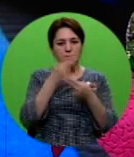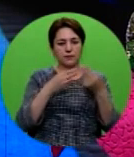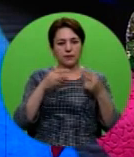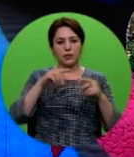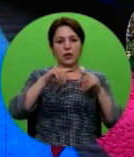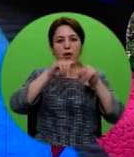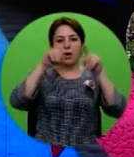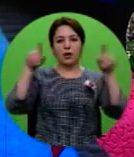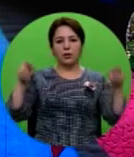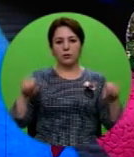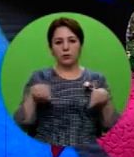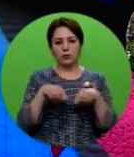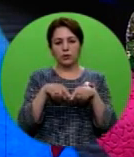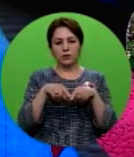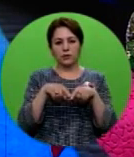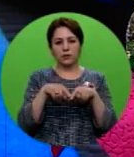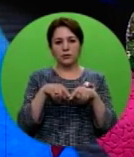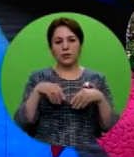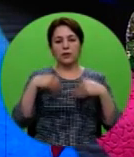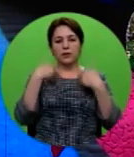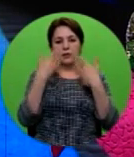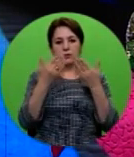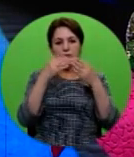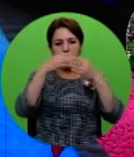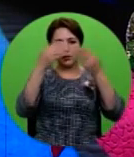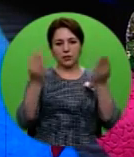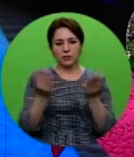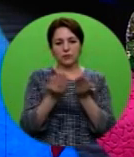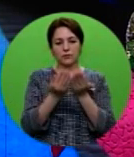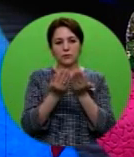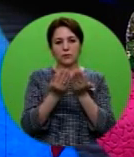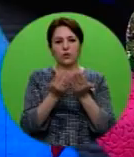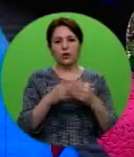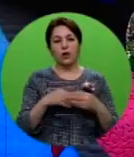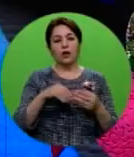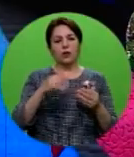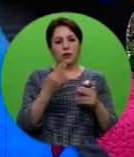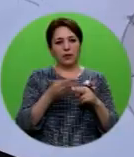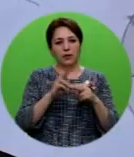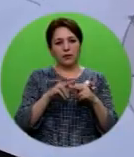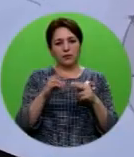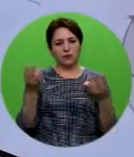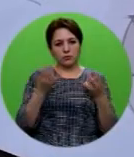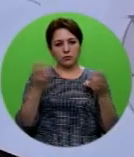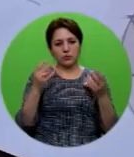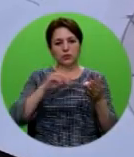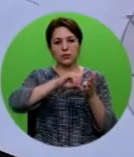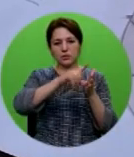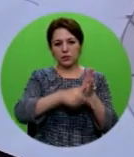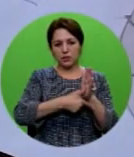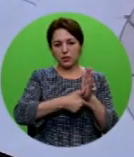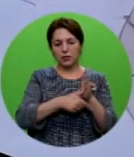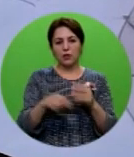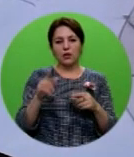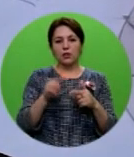окружности данного керамического блюда. Для этого мы возьмем циркуль, либо что-то